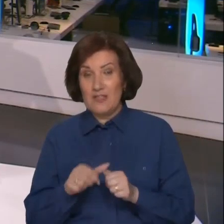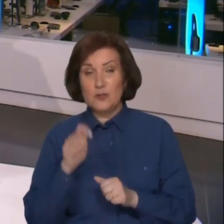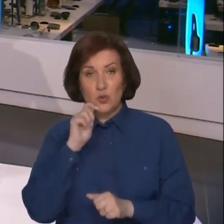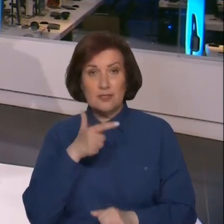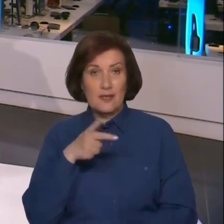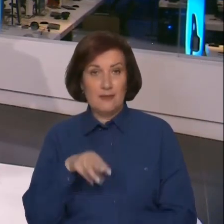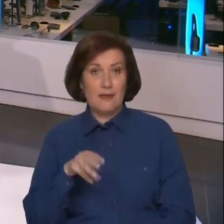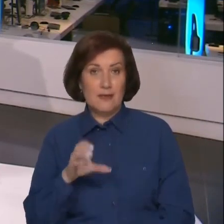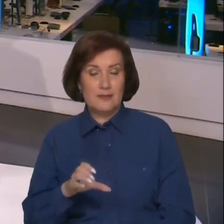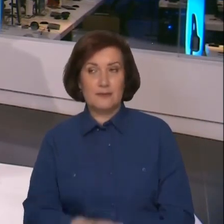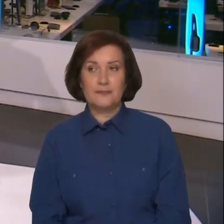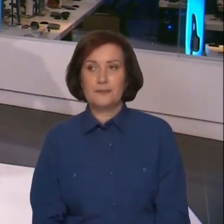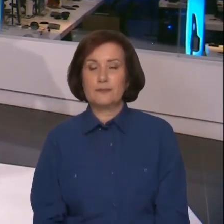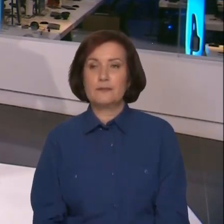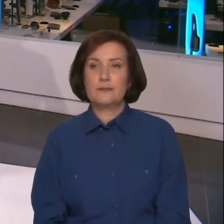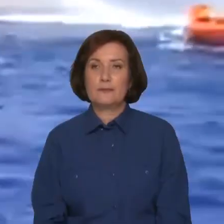Більше про це Леся Виговська.